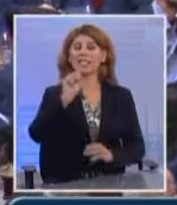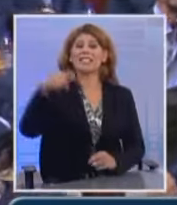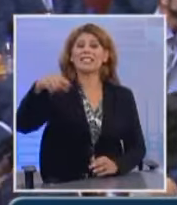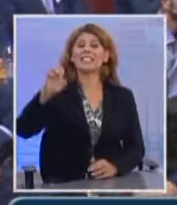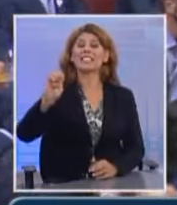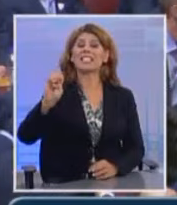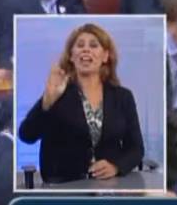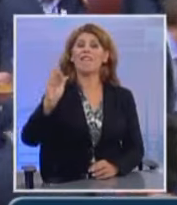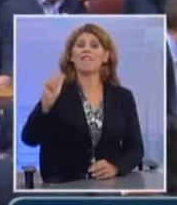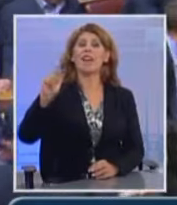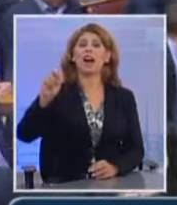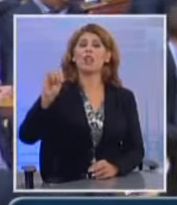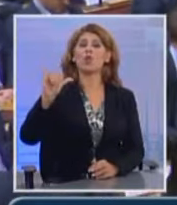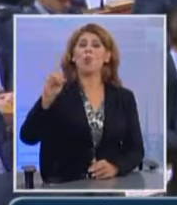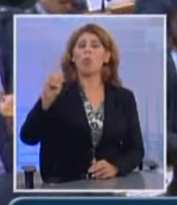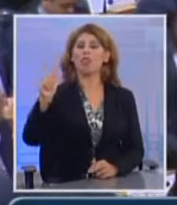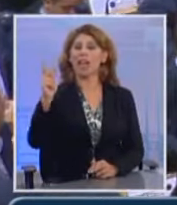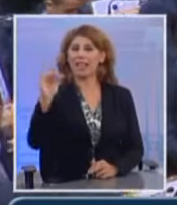Στεφανουδάκης Εμμανουήλ